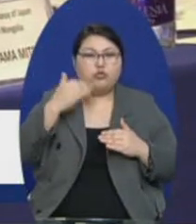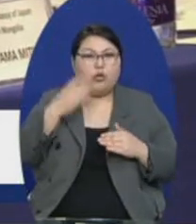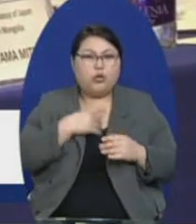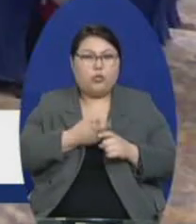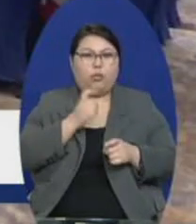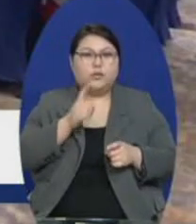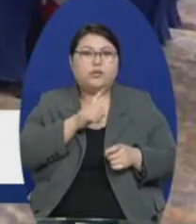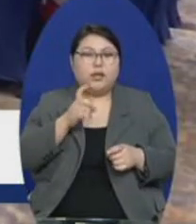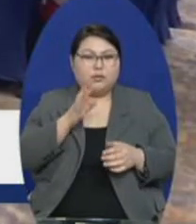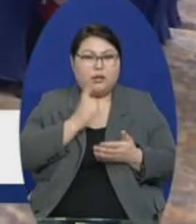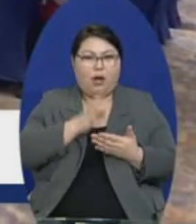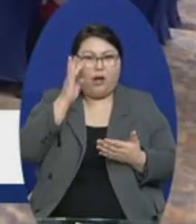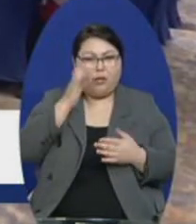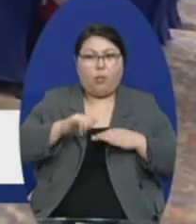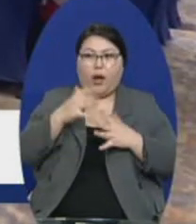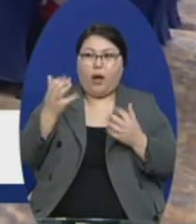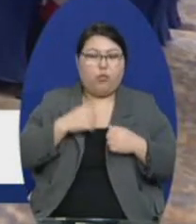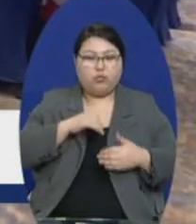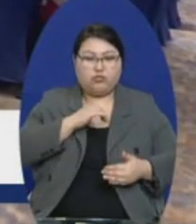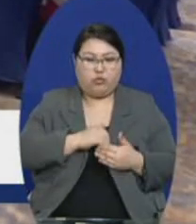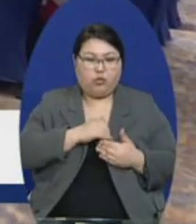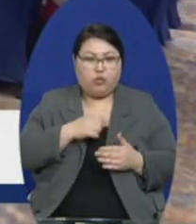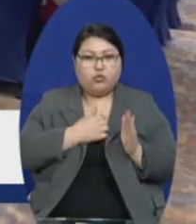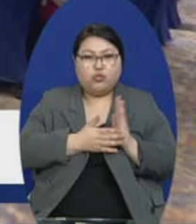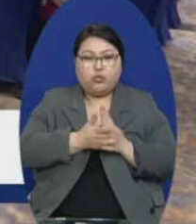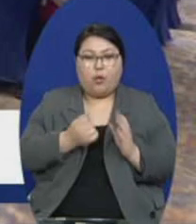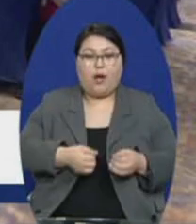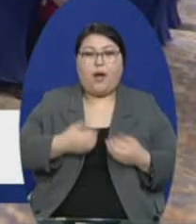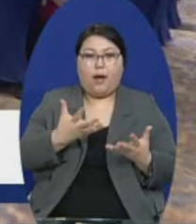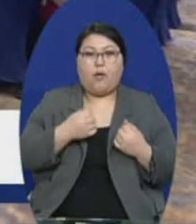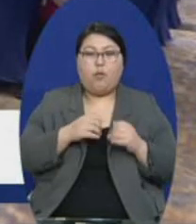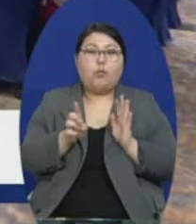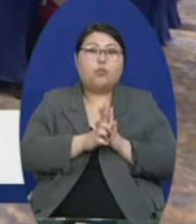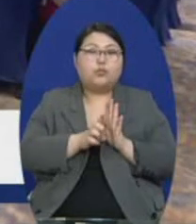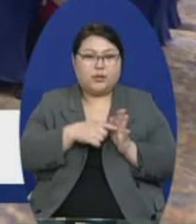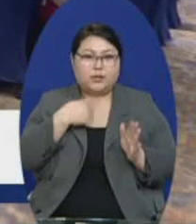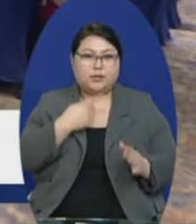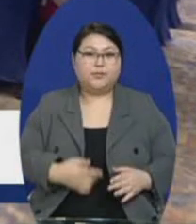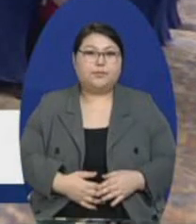заавал гадны улсаас авахгүйгээр дотооддоосоо төсөв гаргаж авах боломжтойг хэлж байна.